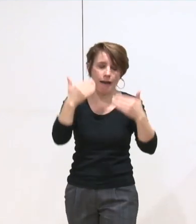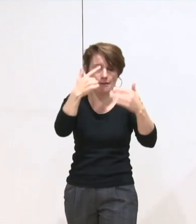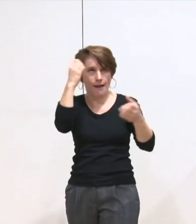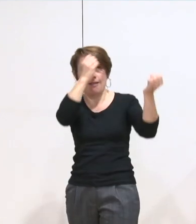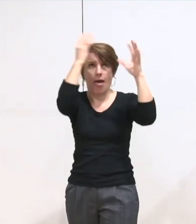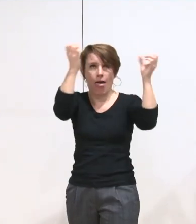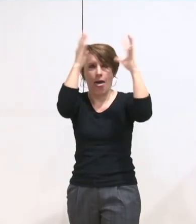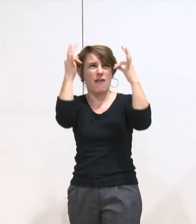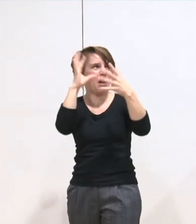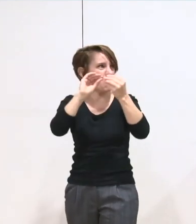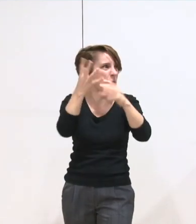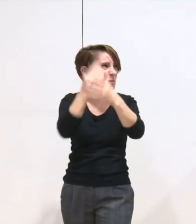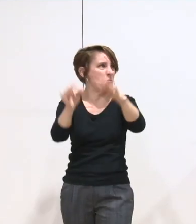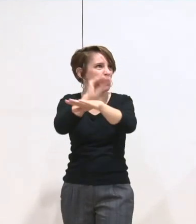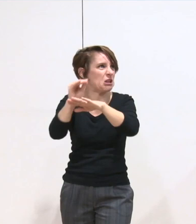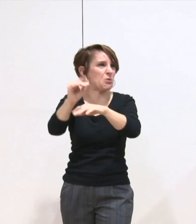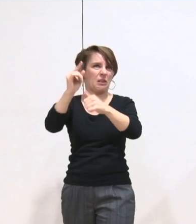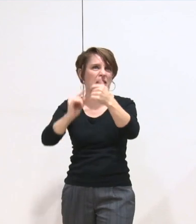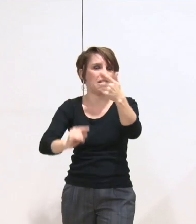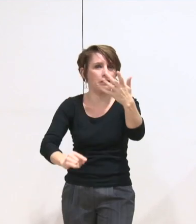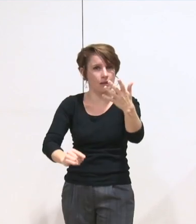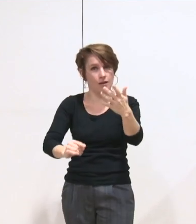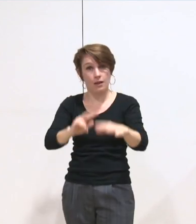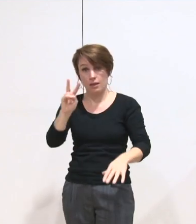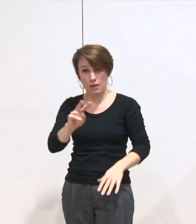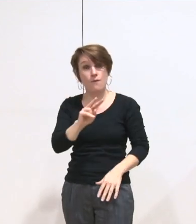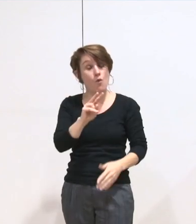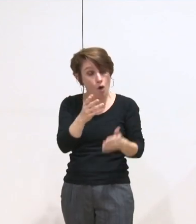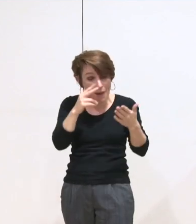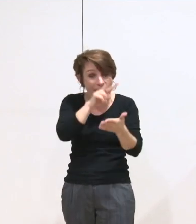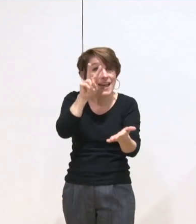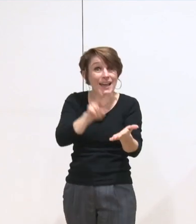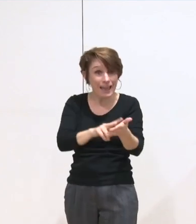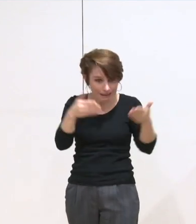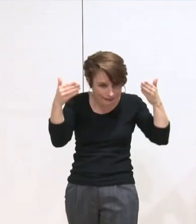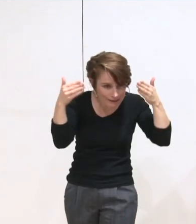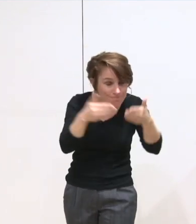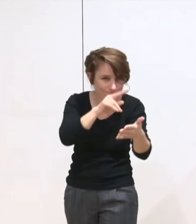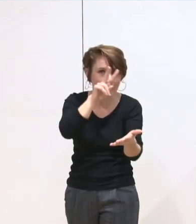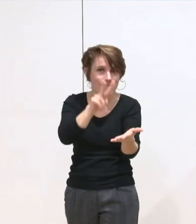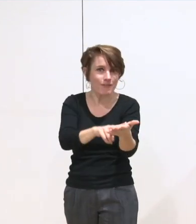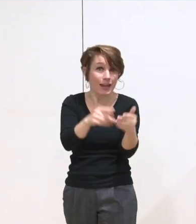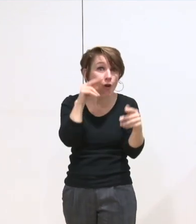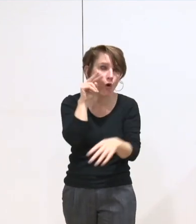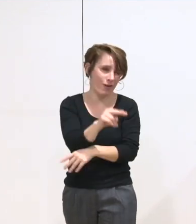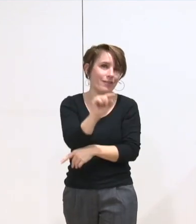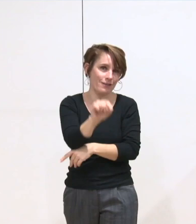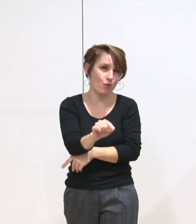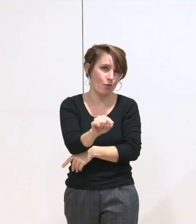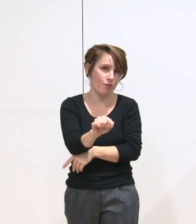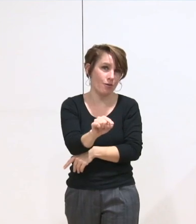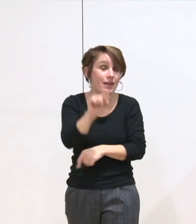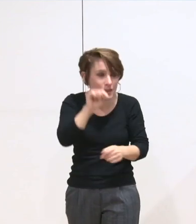habituels pour enfin oser regarder la réalité en face et oser se pencher sur ce qui